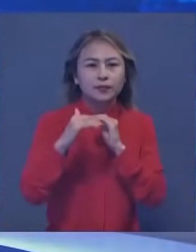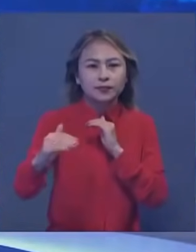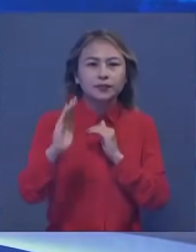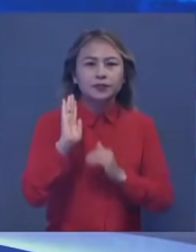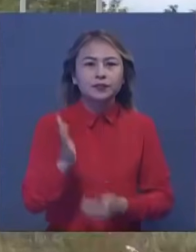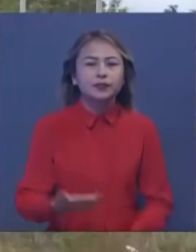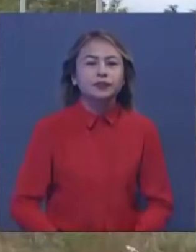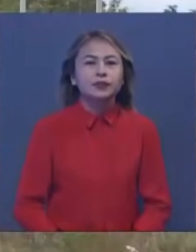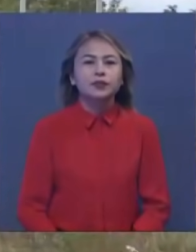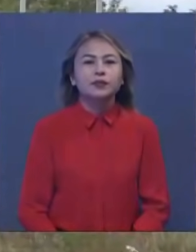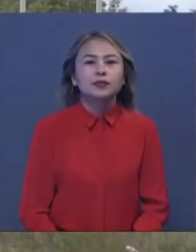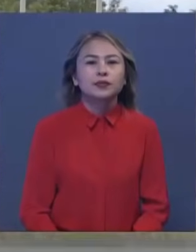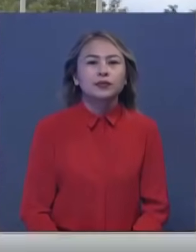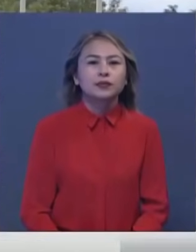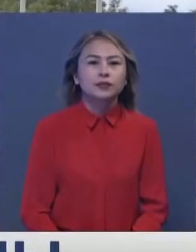тегістемек.